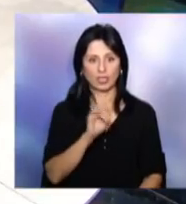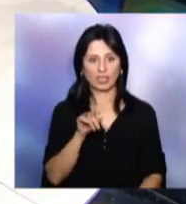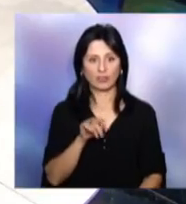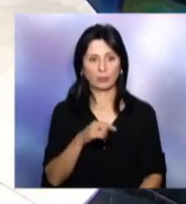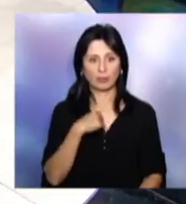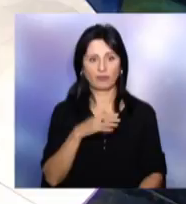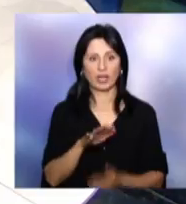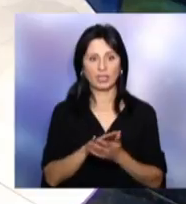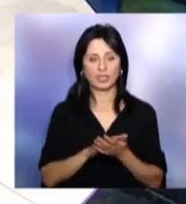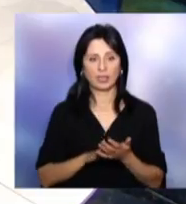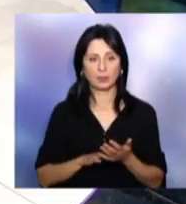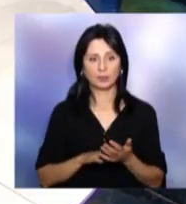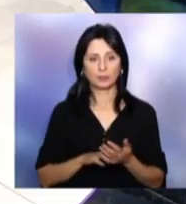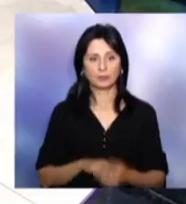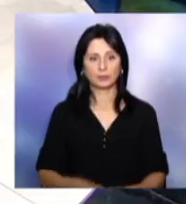კითხვაზე, მე ვაგრძელებ